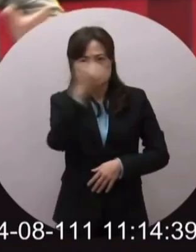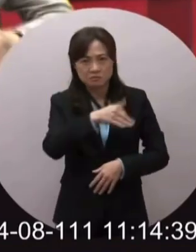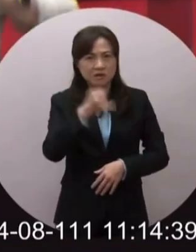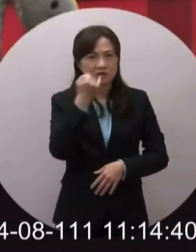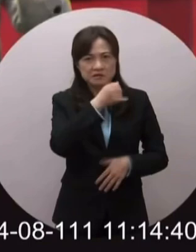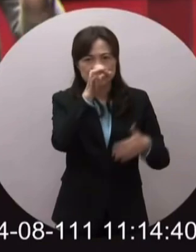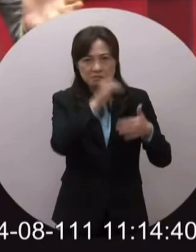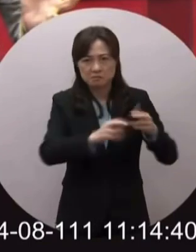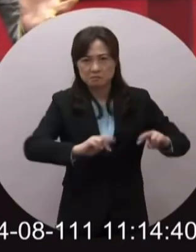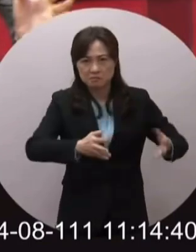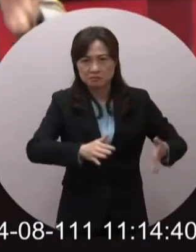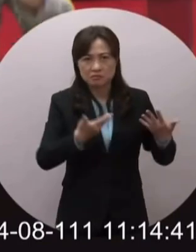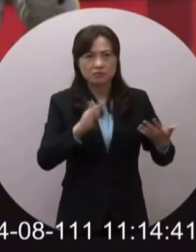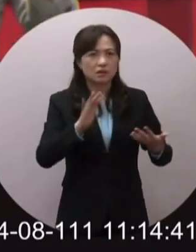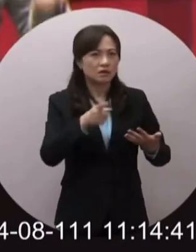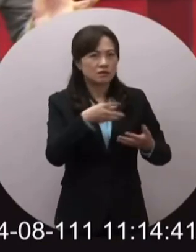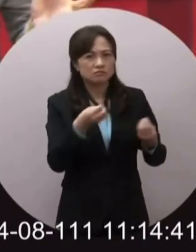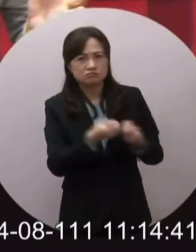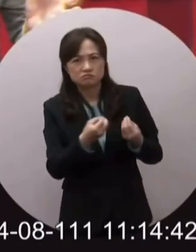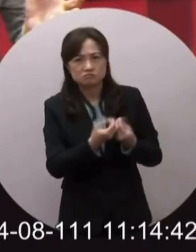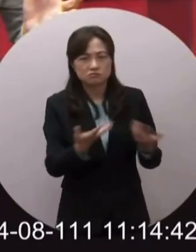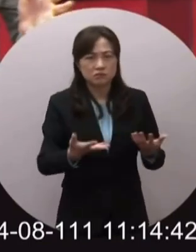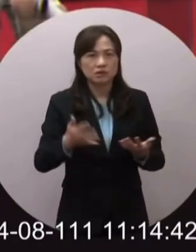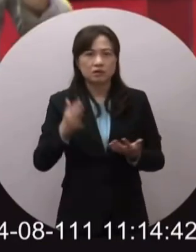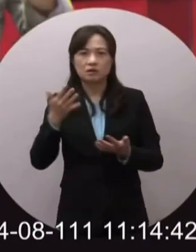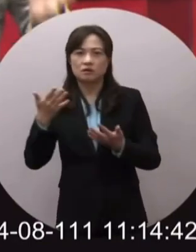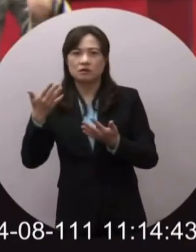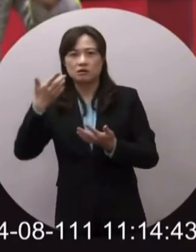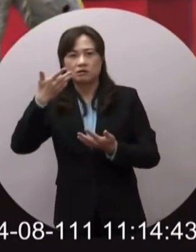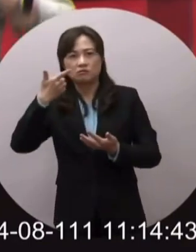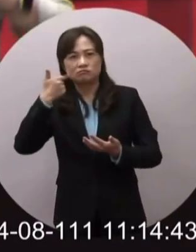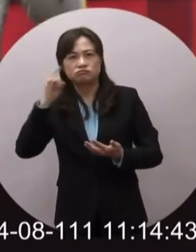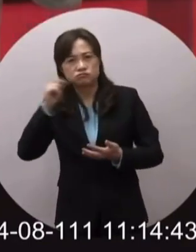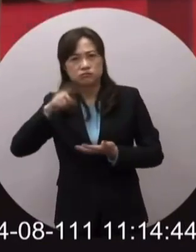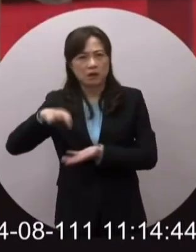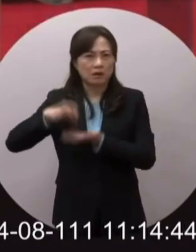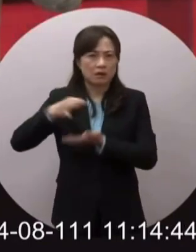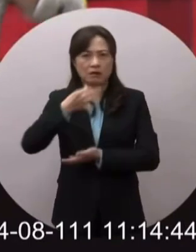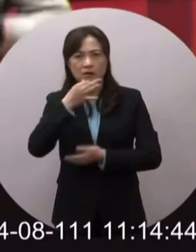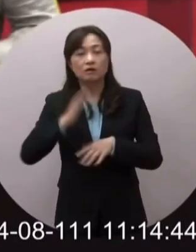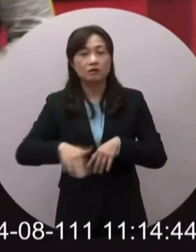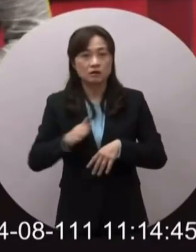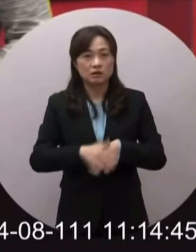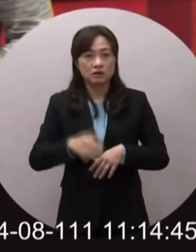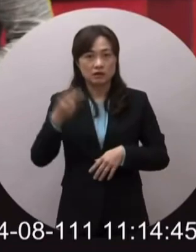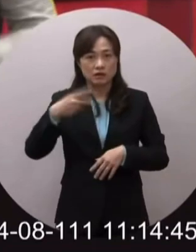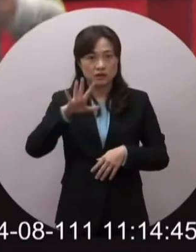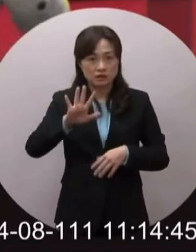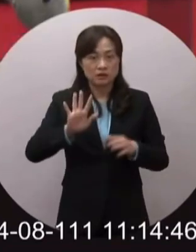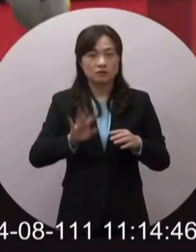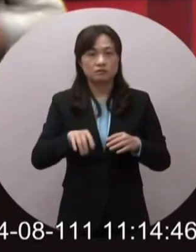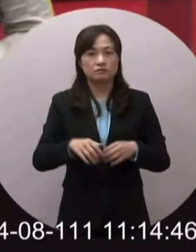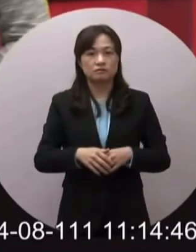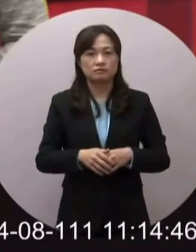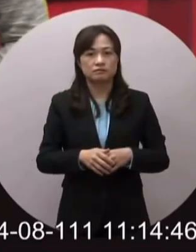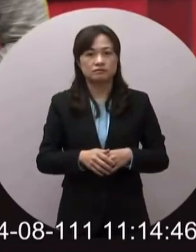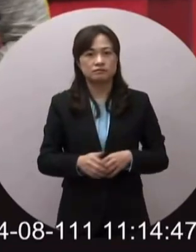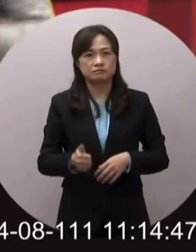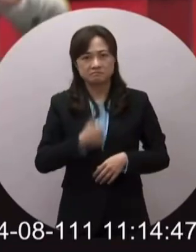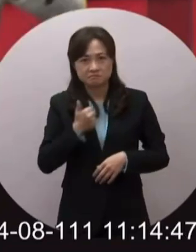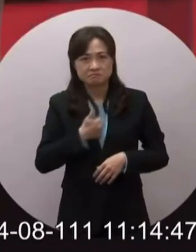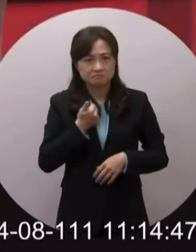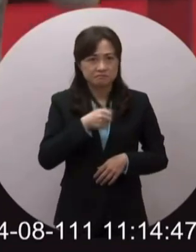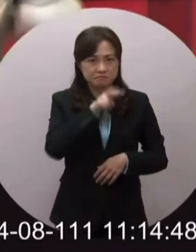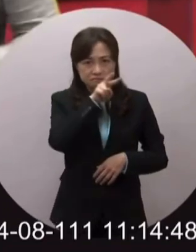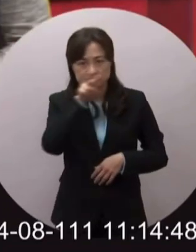松绑，但是到底怎么松绑，家长也会担忧嘛。再加上刚才有听到一个院长，有谢谢你采纳，的确我们在观